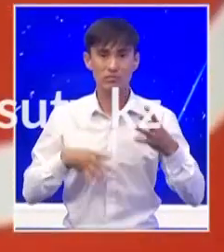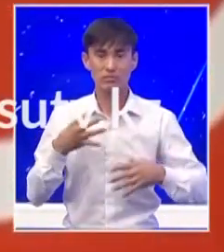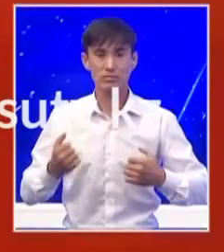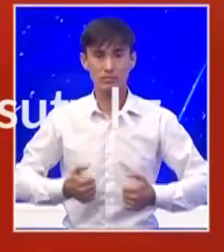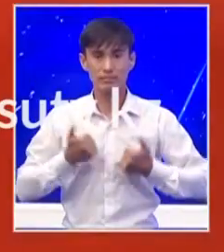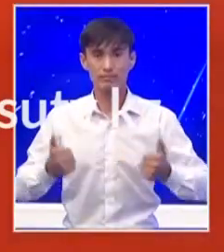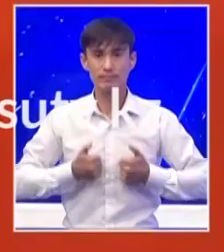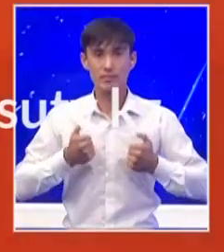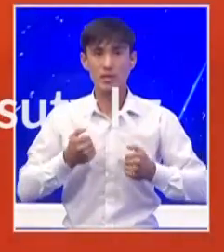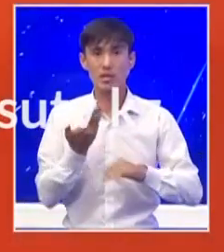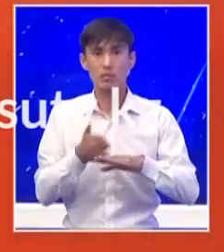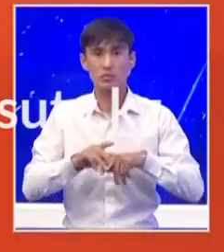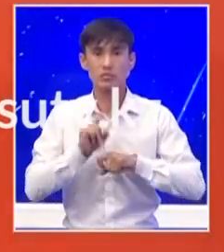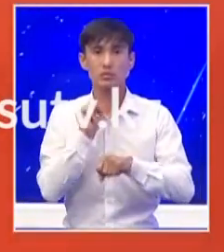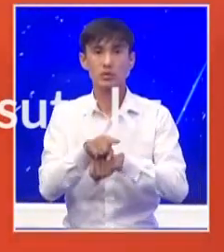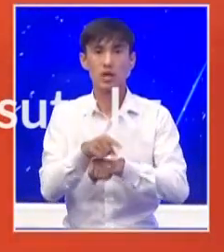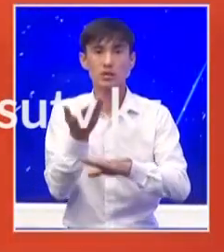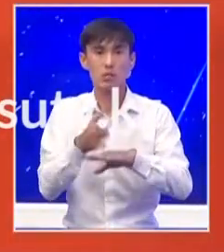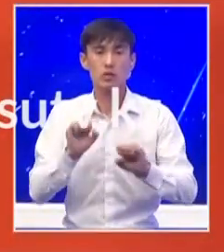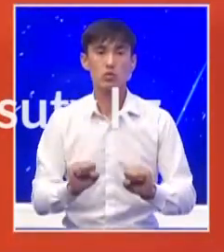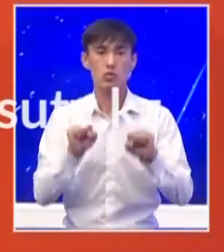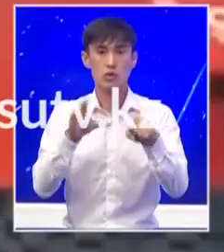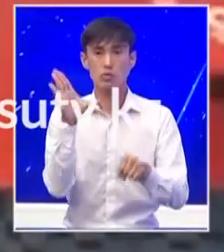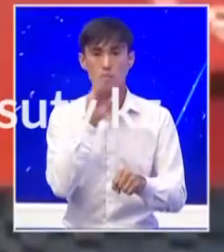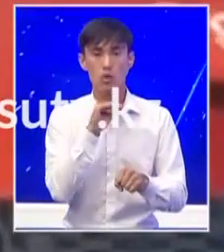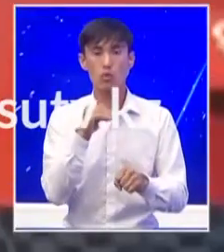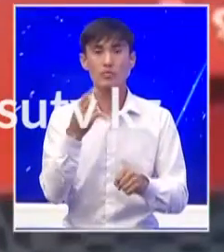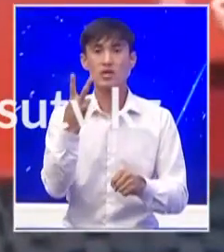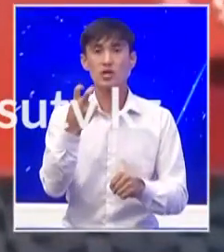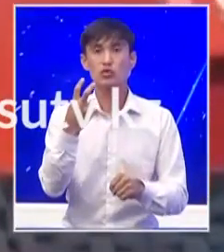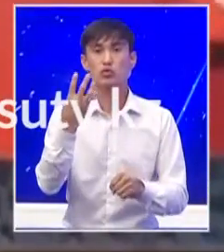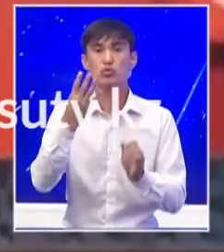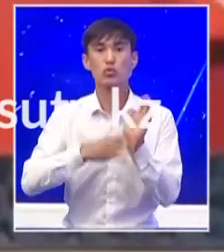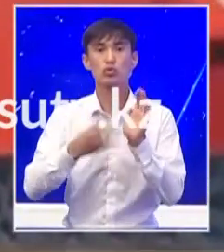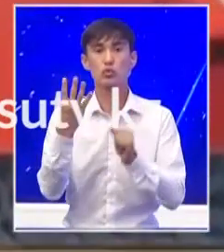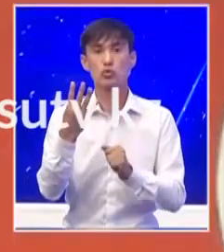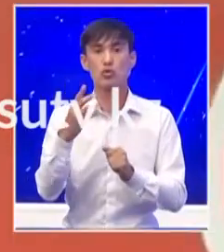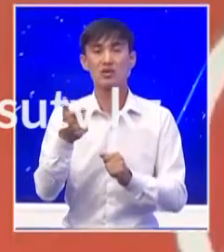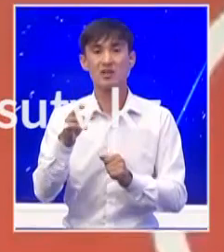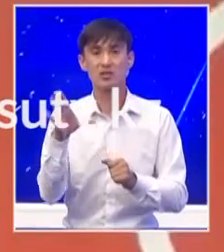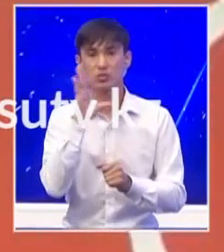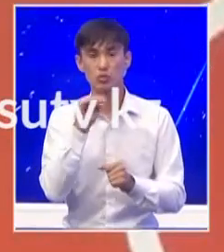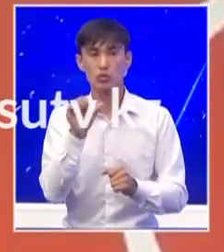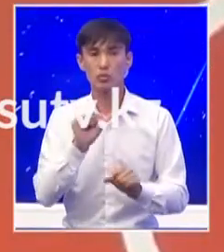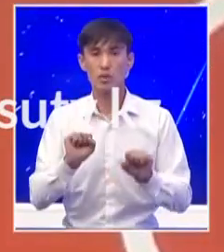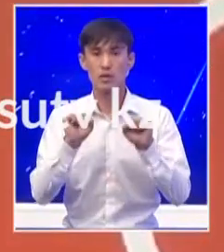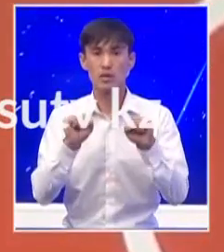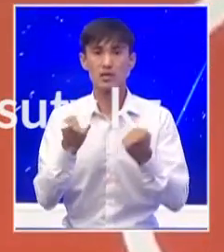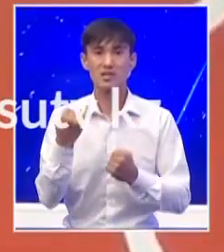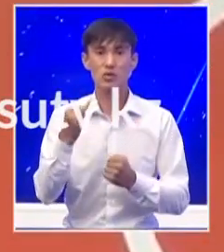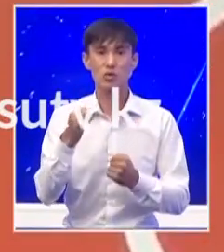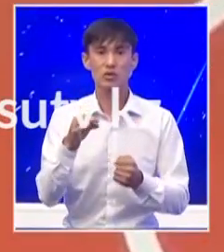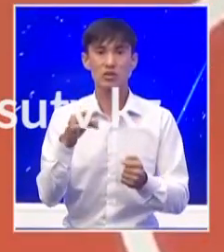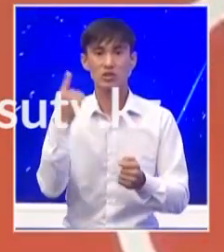тапсырған салмақты көтере білген. Айта кетейік, қос сайыс қорытындысы бойынша 294 келі салмақты бағындырды. Бұл нәтиже Игорьдың жеке